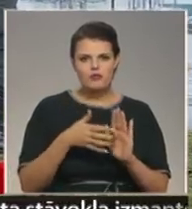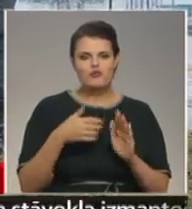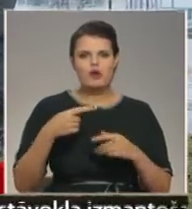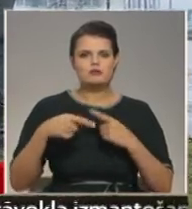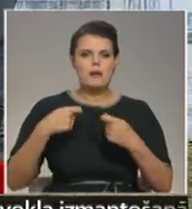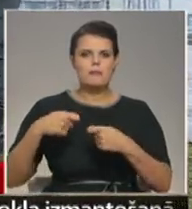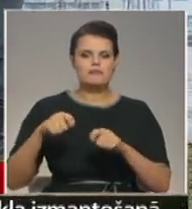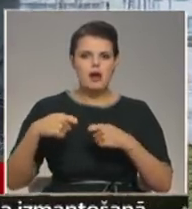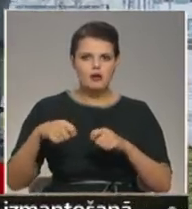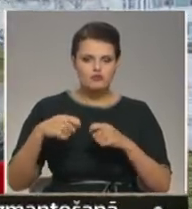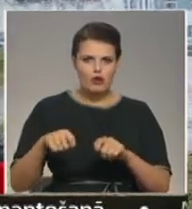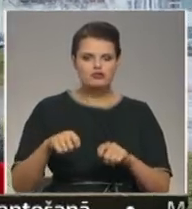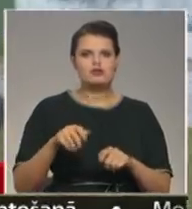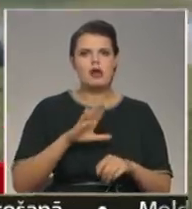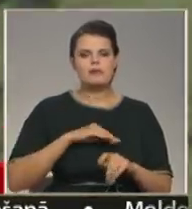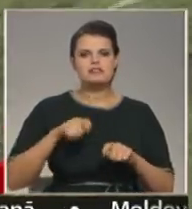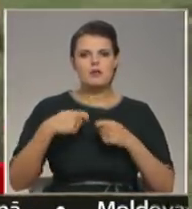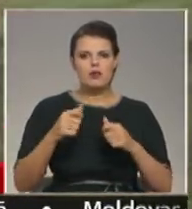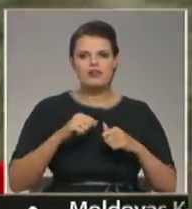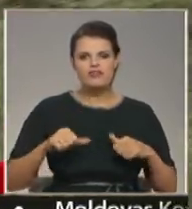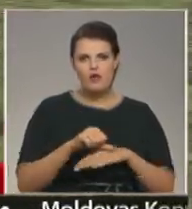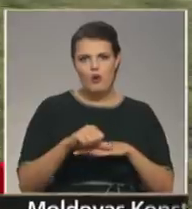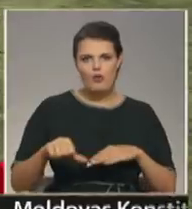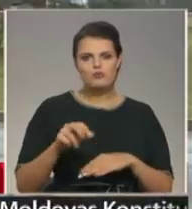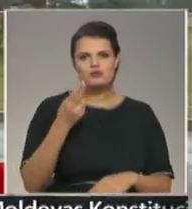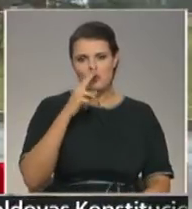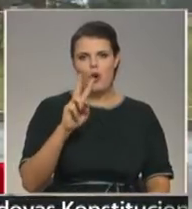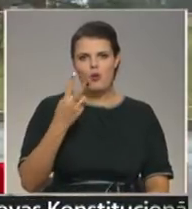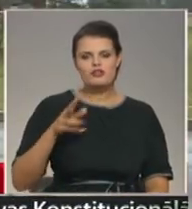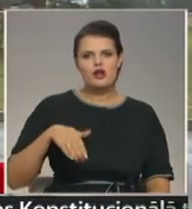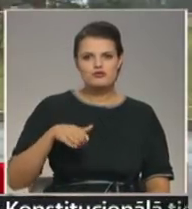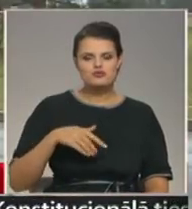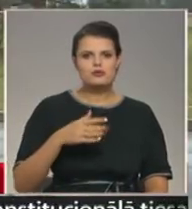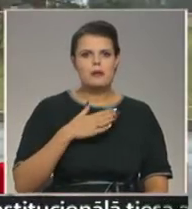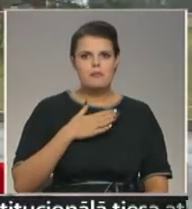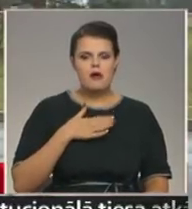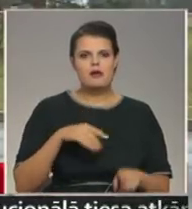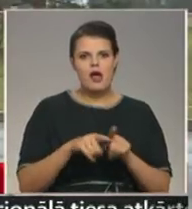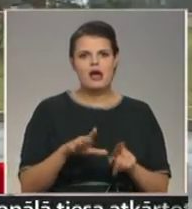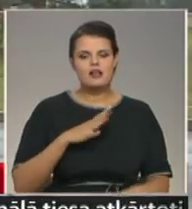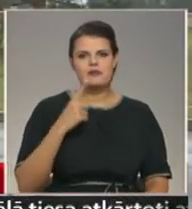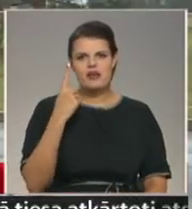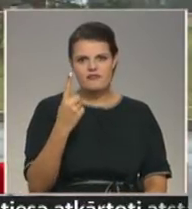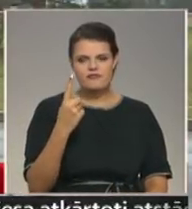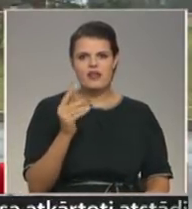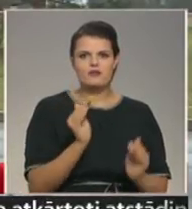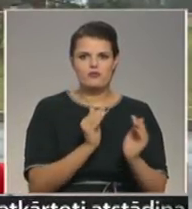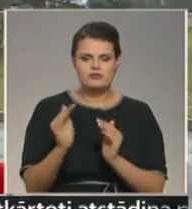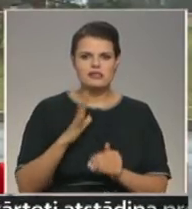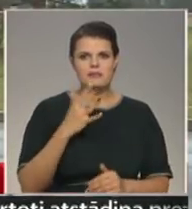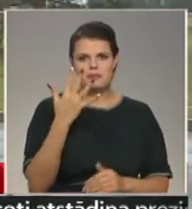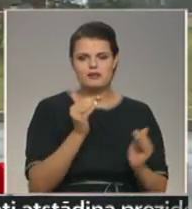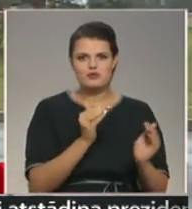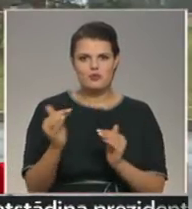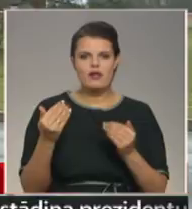tad viņu nodeva dienestā uz robežas. Un no šī otrā sunīša mana arī bija viens metiens un bija 5